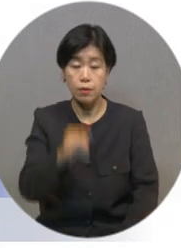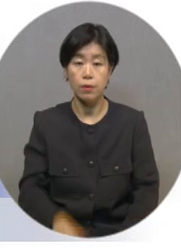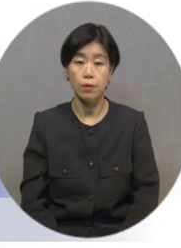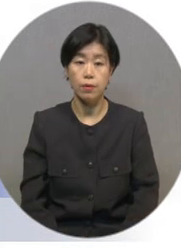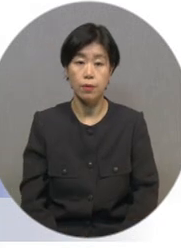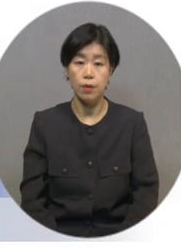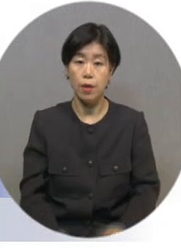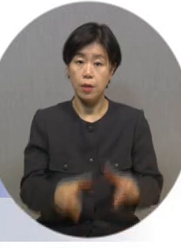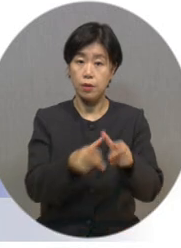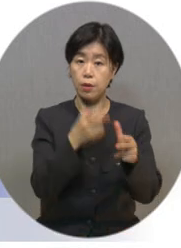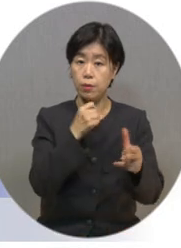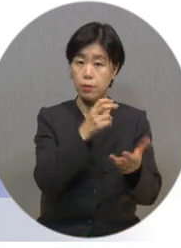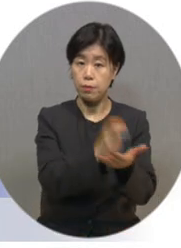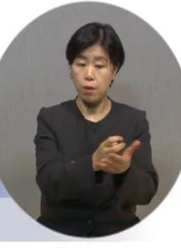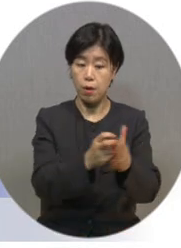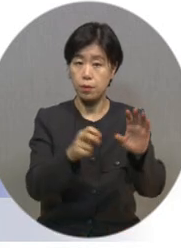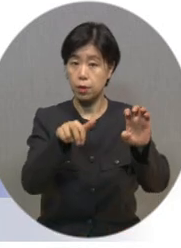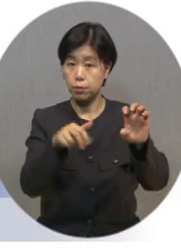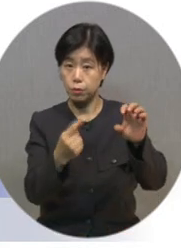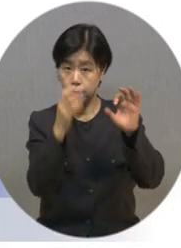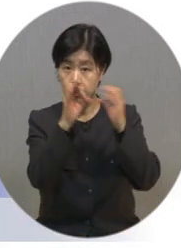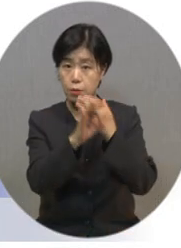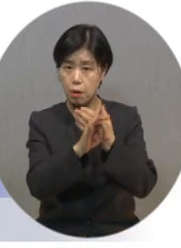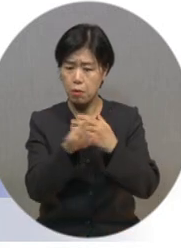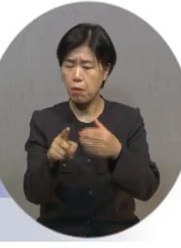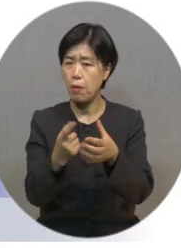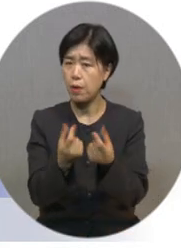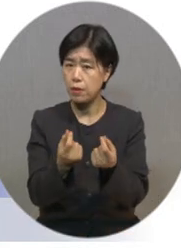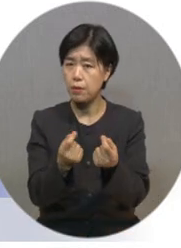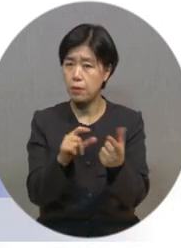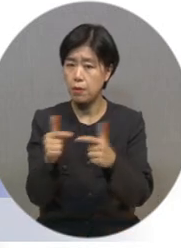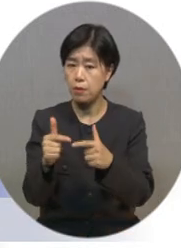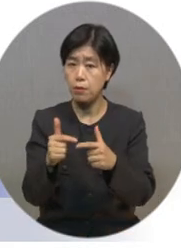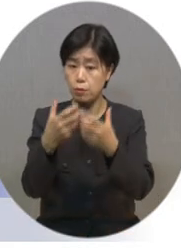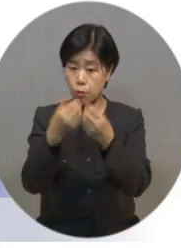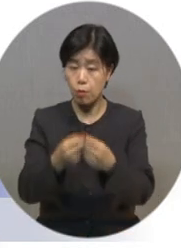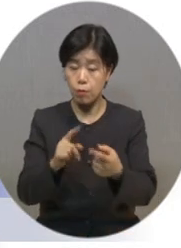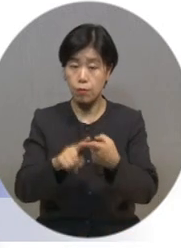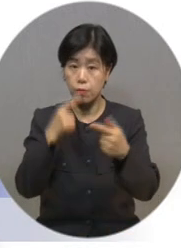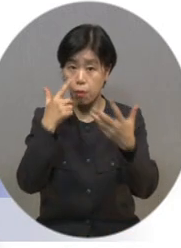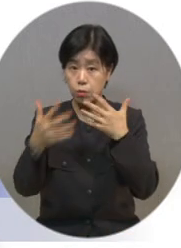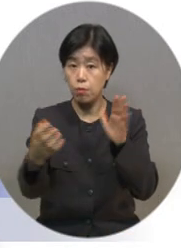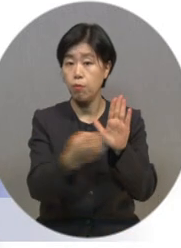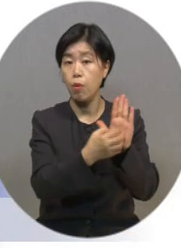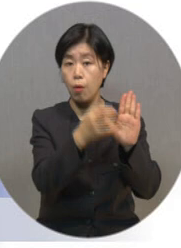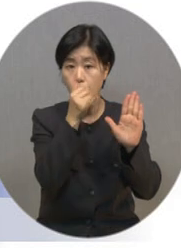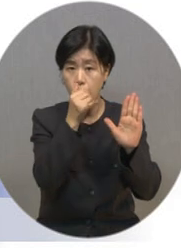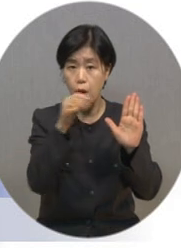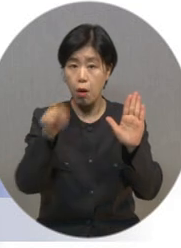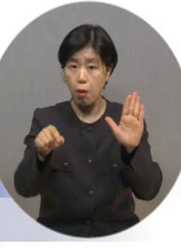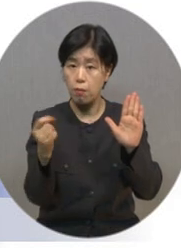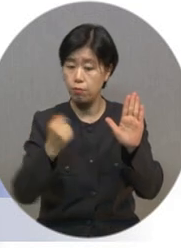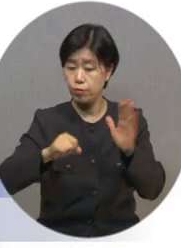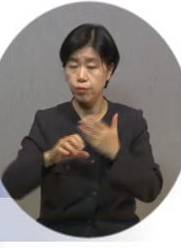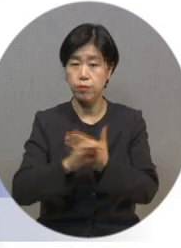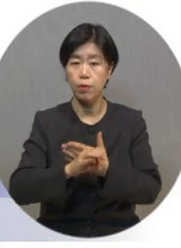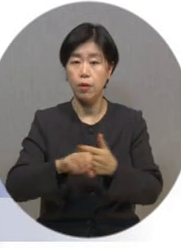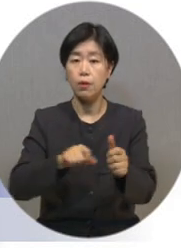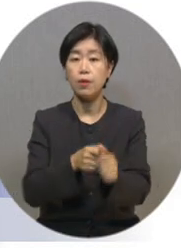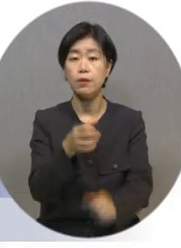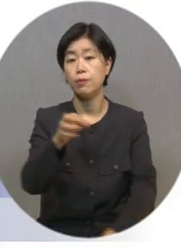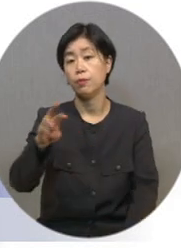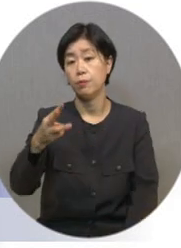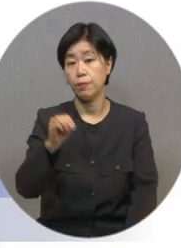복지법 제 4조에서는 이와 관련한 내용이 명시되 있고 위반시는 과태료 300만 원을 부과토록